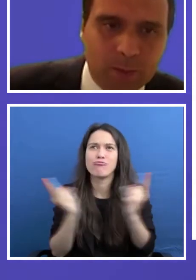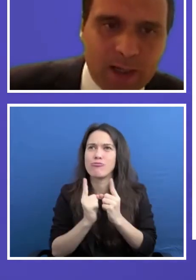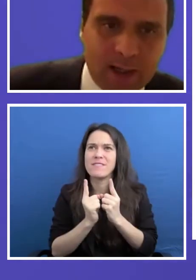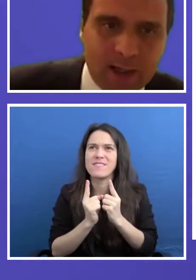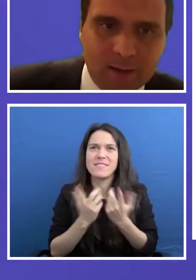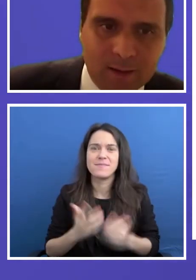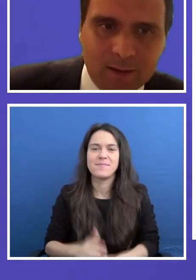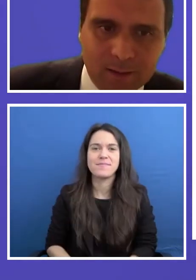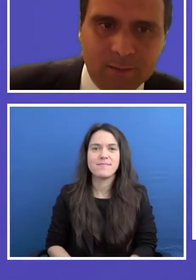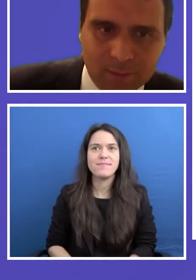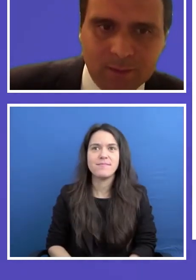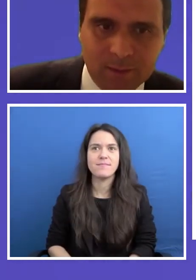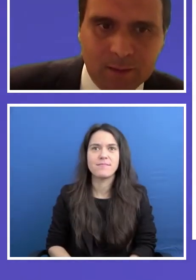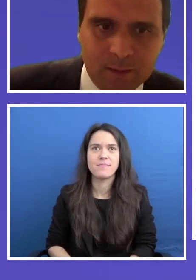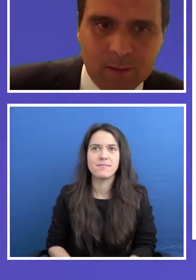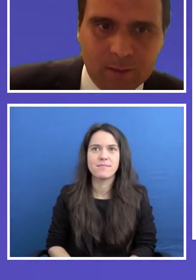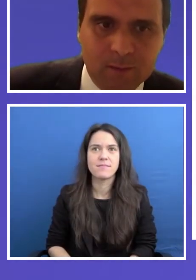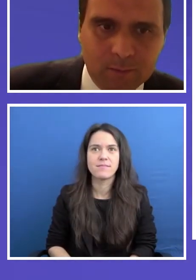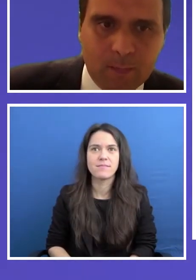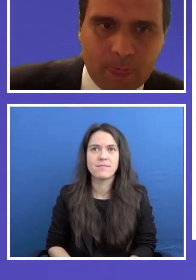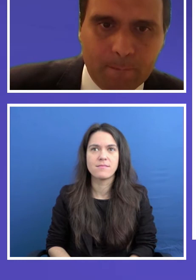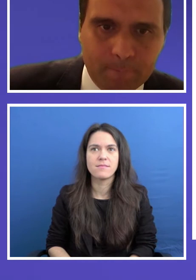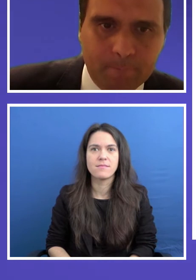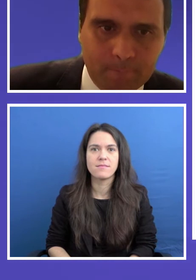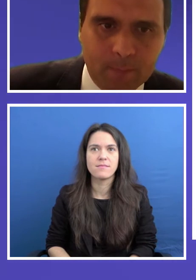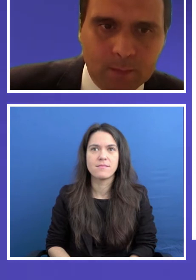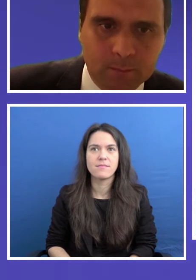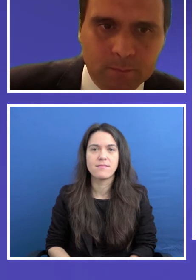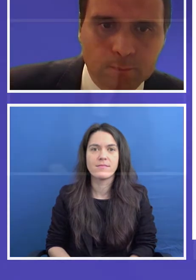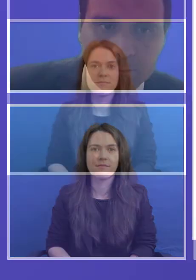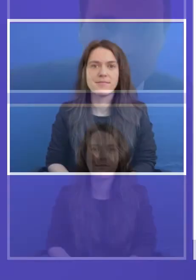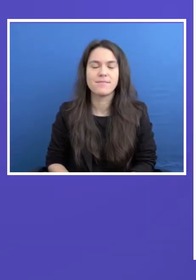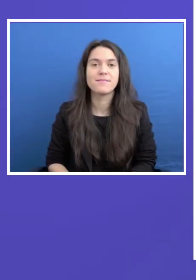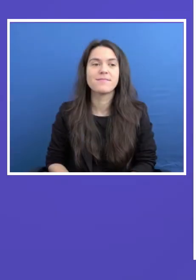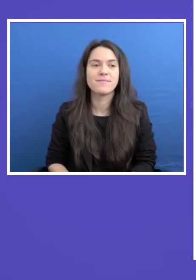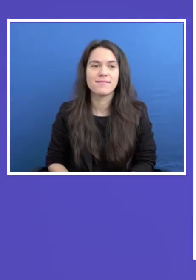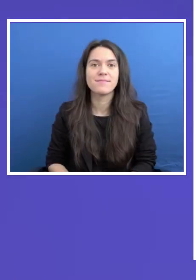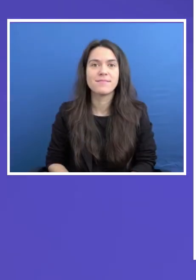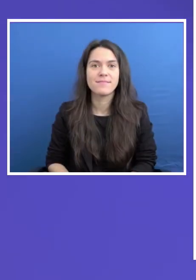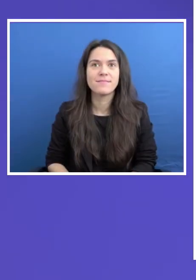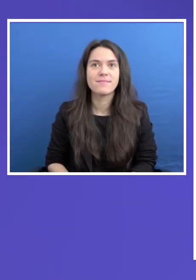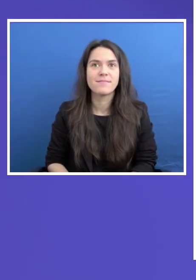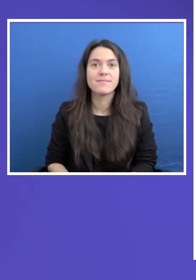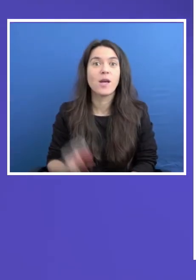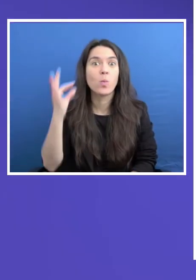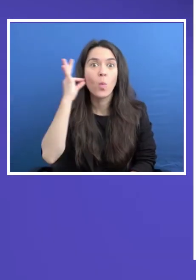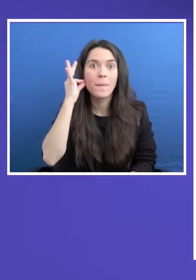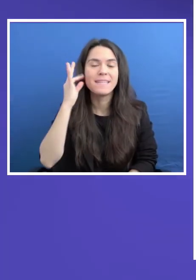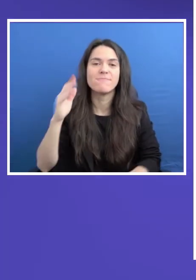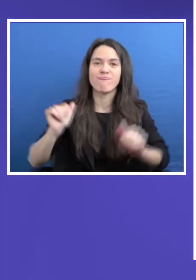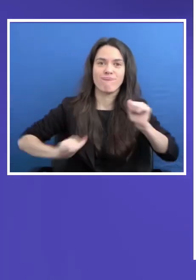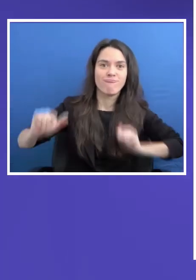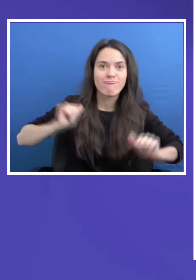فقط المرأة في الدراما، هو يقصد المرأة في الدراما وفي السينما، هي دايما بتأخذ الصورة اللي